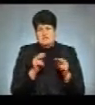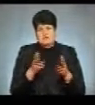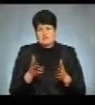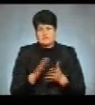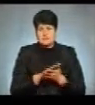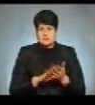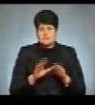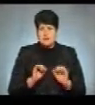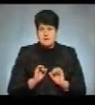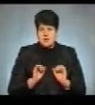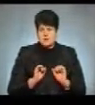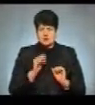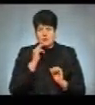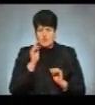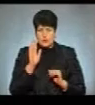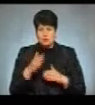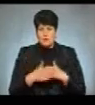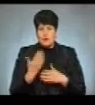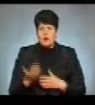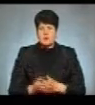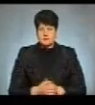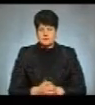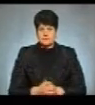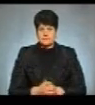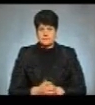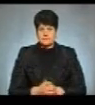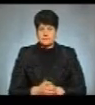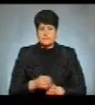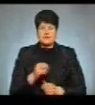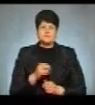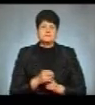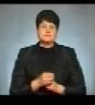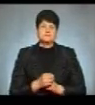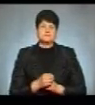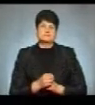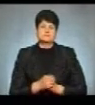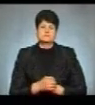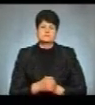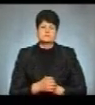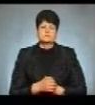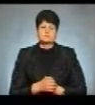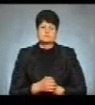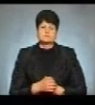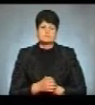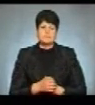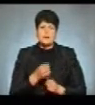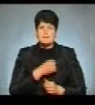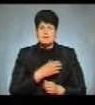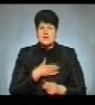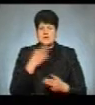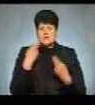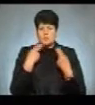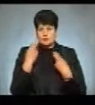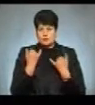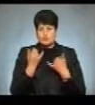будемо намагатися, щоб винні були покарані. Діана Ярошенко, Юрій Багрій, новини. Приватний стоматолог, до